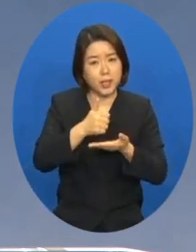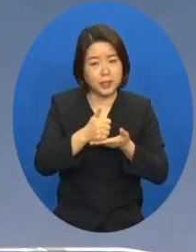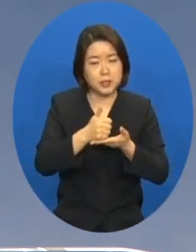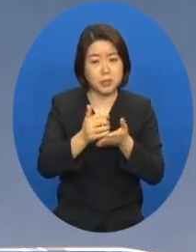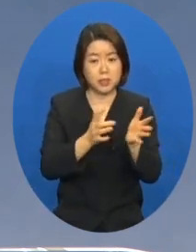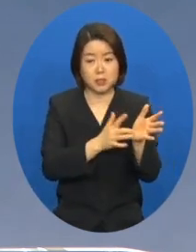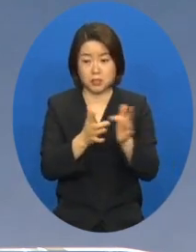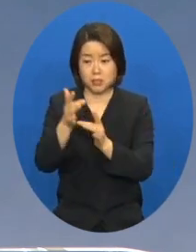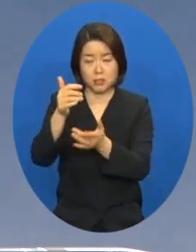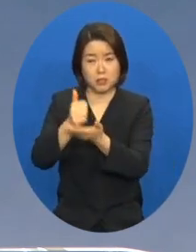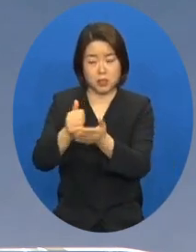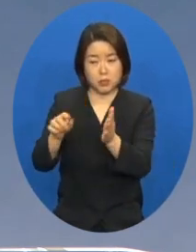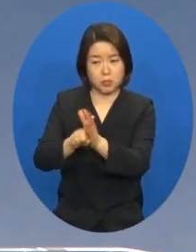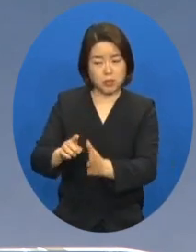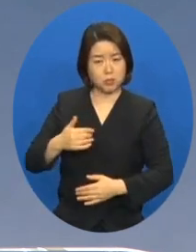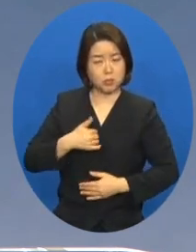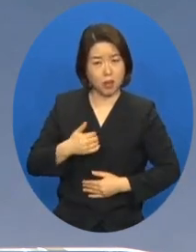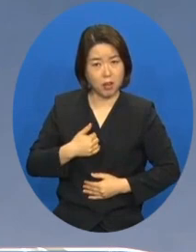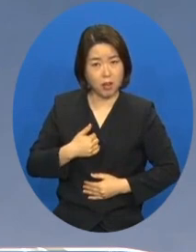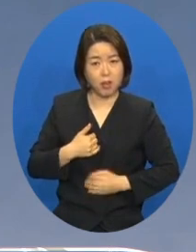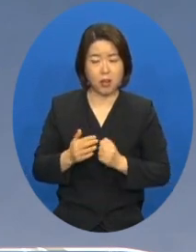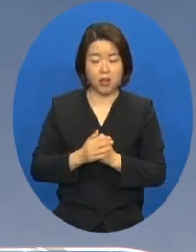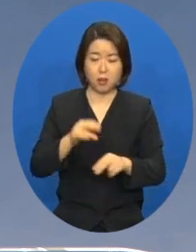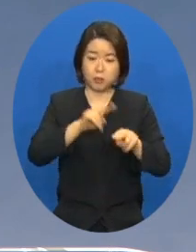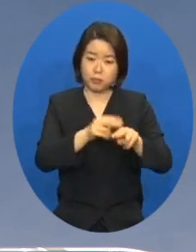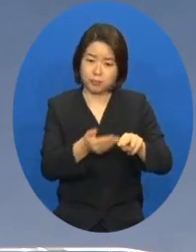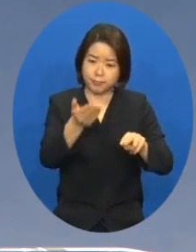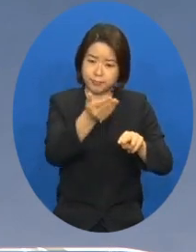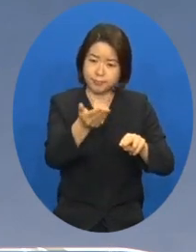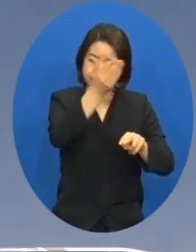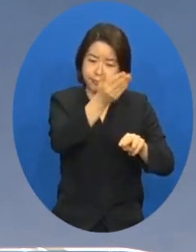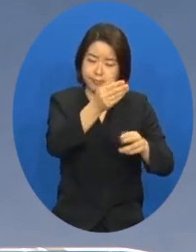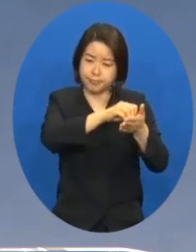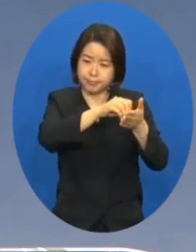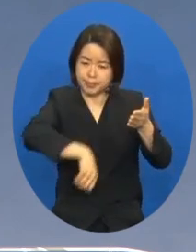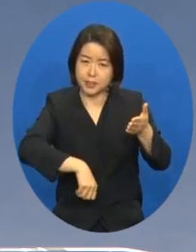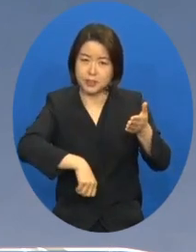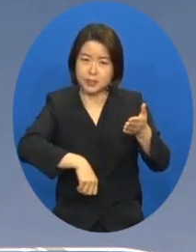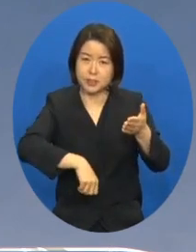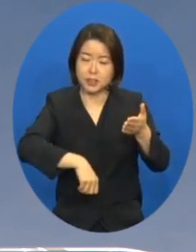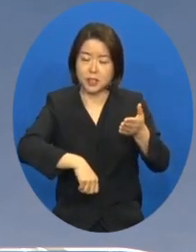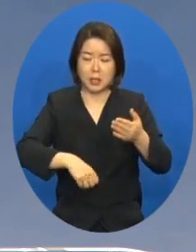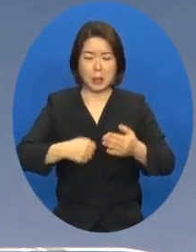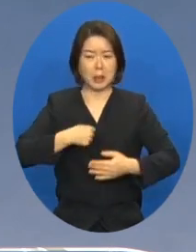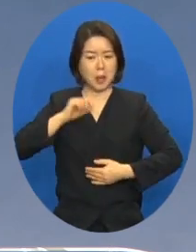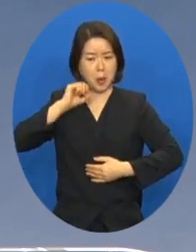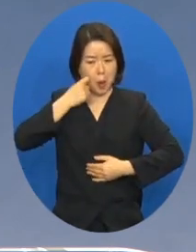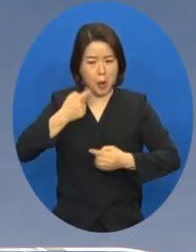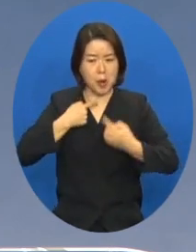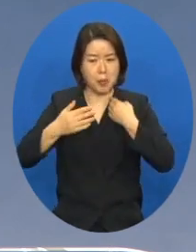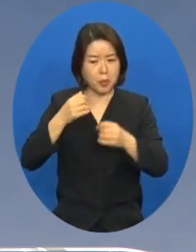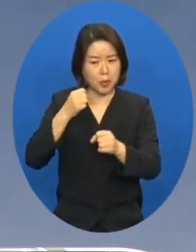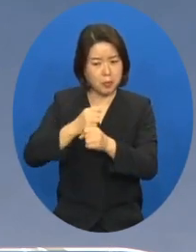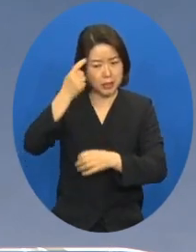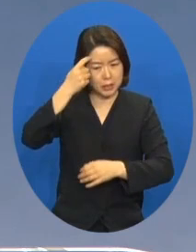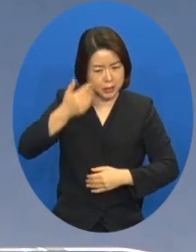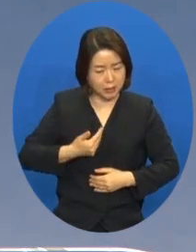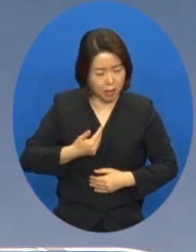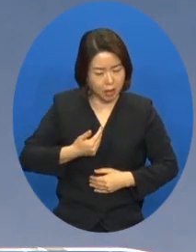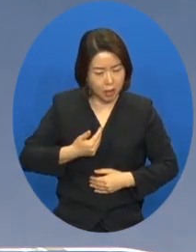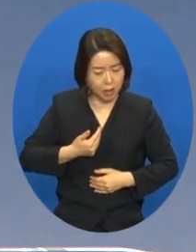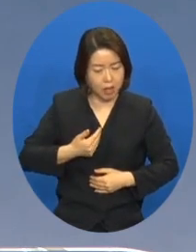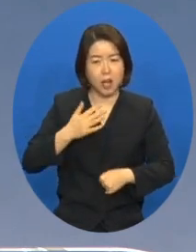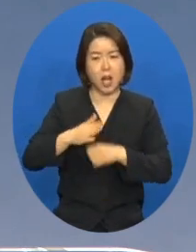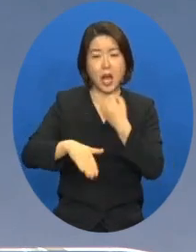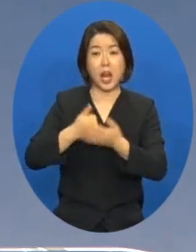예수 믿는 나를 진급에 누락시켜 그렇게 어려움을 겪게 하나, 하나님에 대한